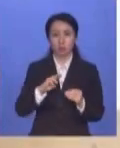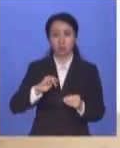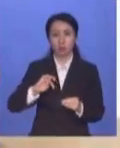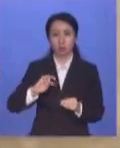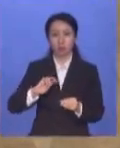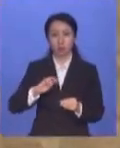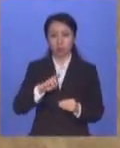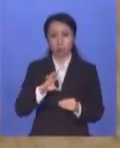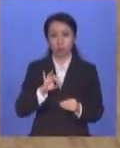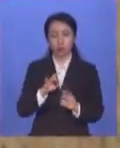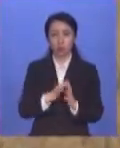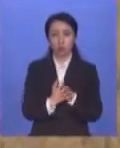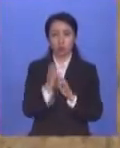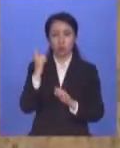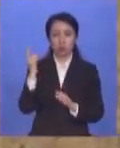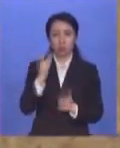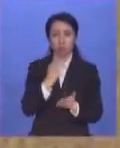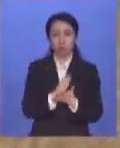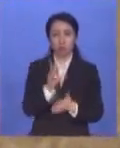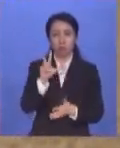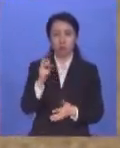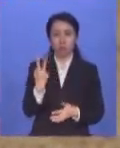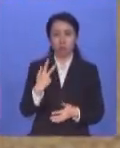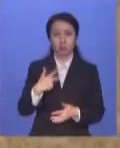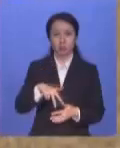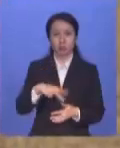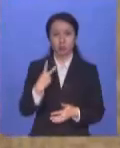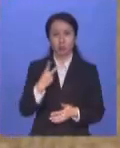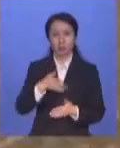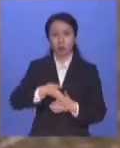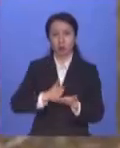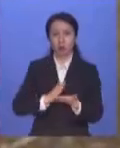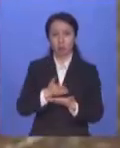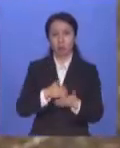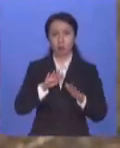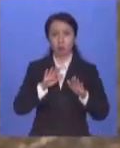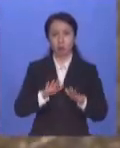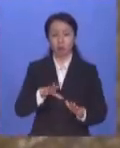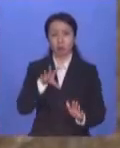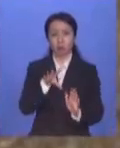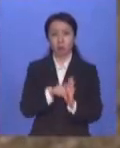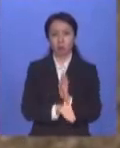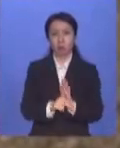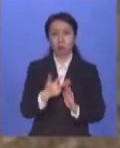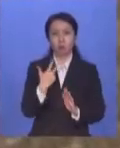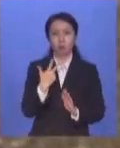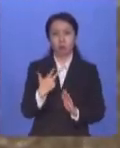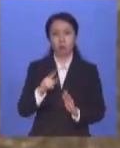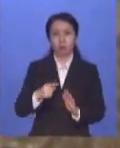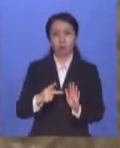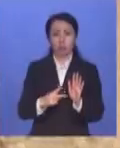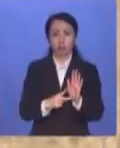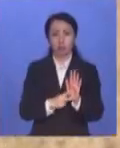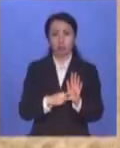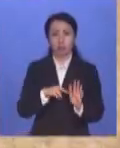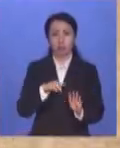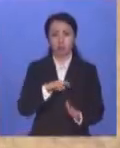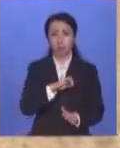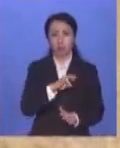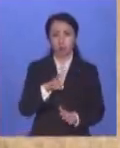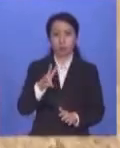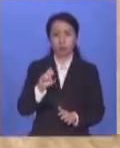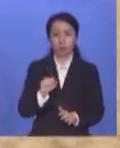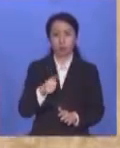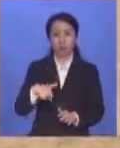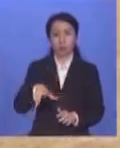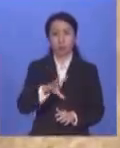млн тонн также у аграриев имеется 332 хлебоприемный пункта вместимостью 3,7